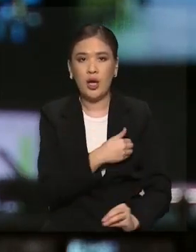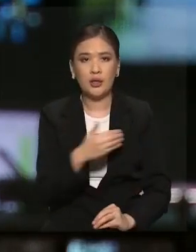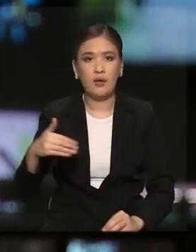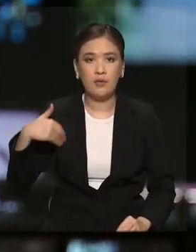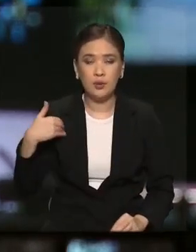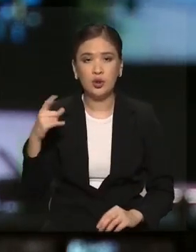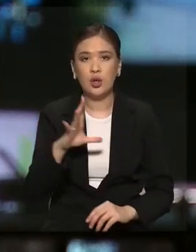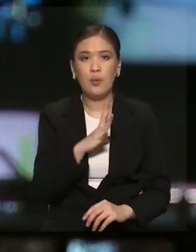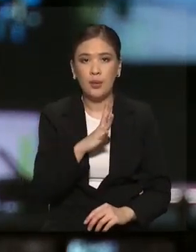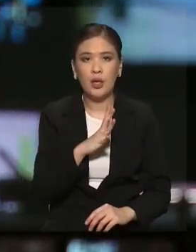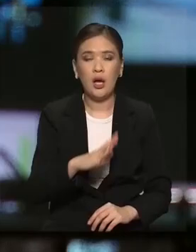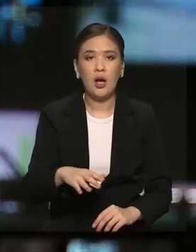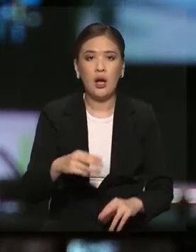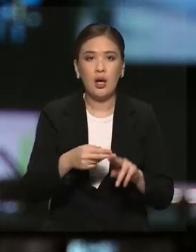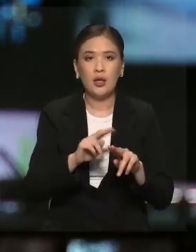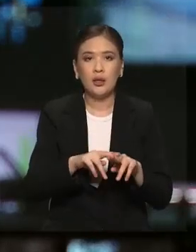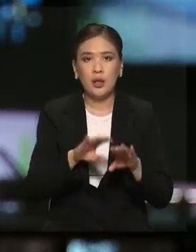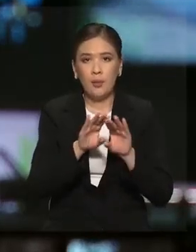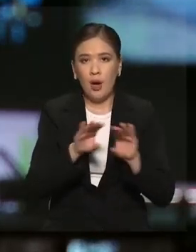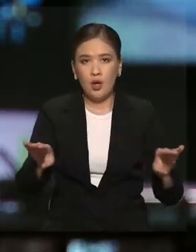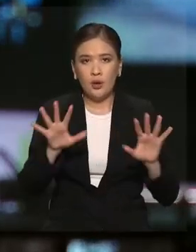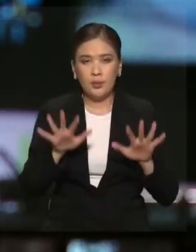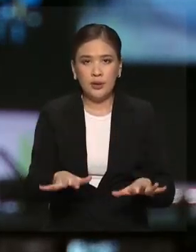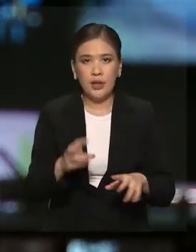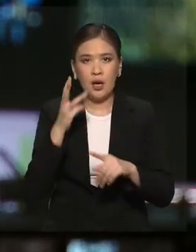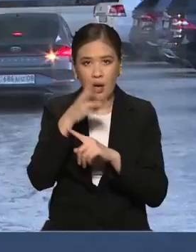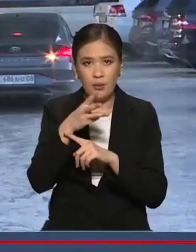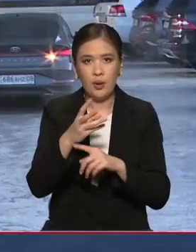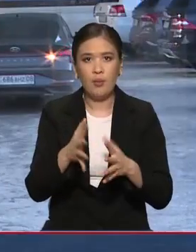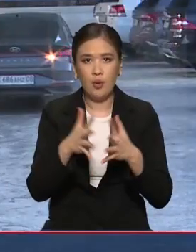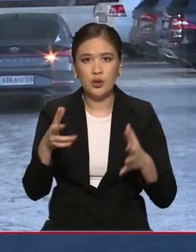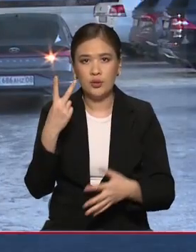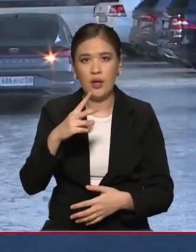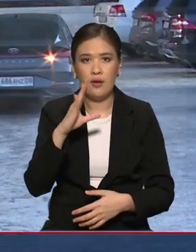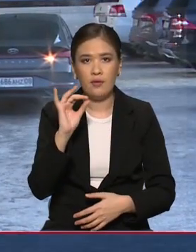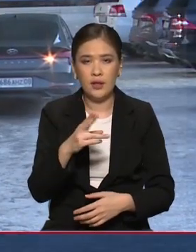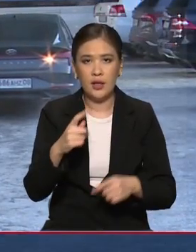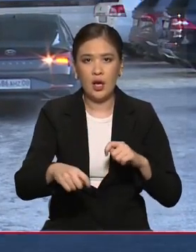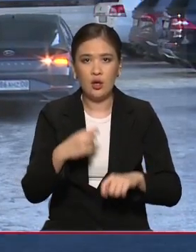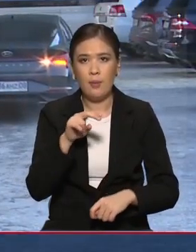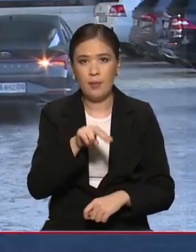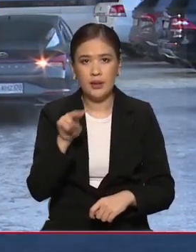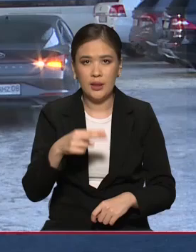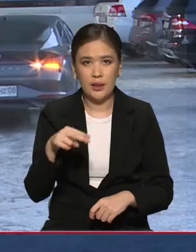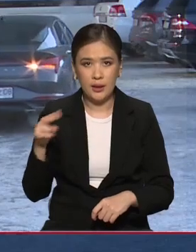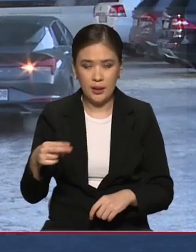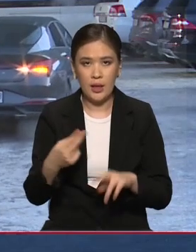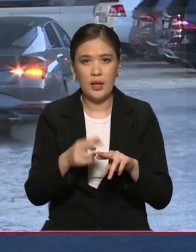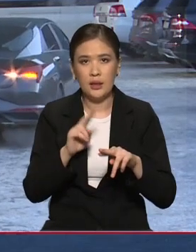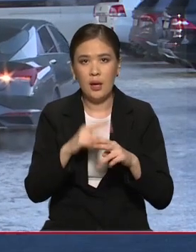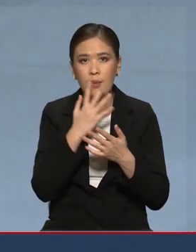использовать у наиболее загруженных парковок столицы. Камера фиксирует больше 20 видов нарушений правил дорожного движения, в том